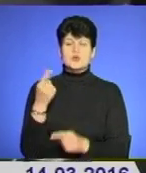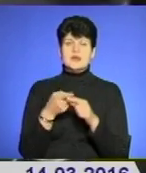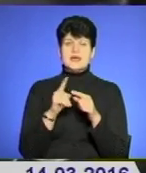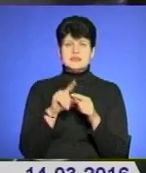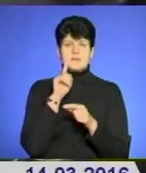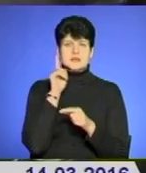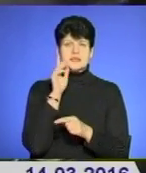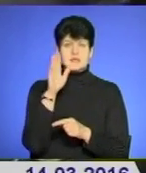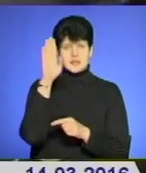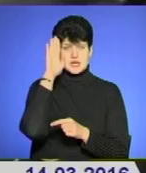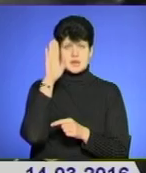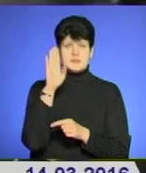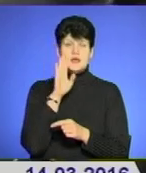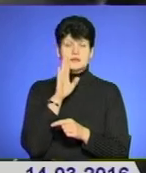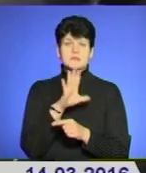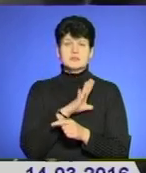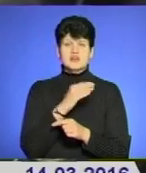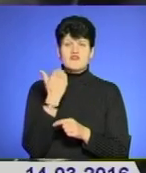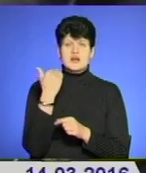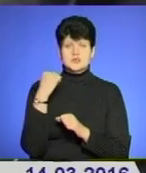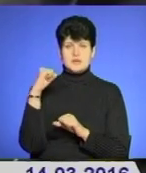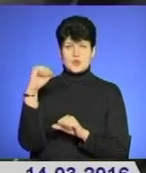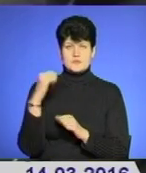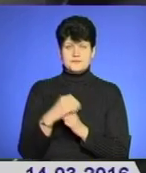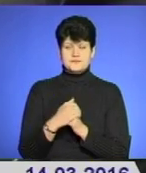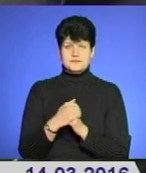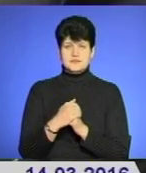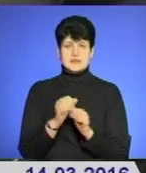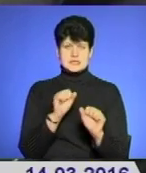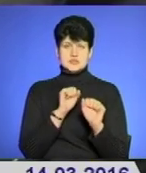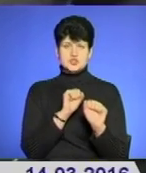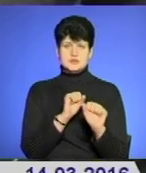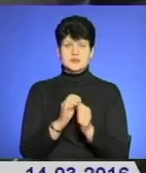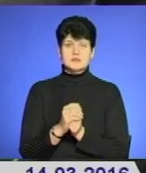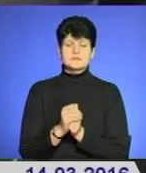молоді хлопці стали вашими героями, захисниками.